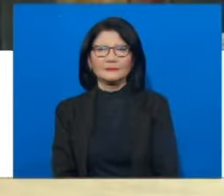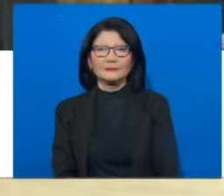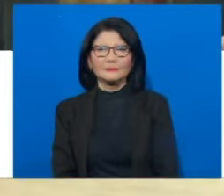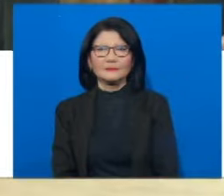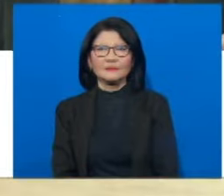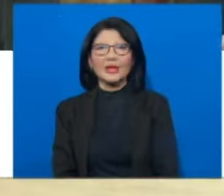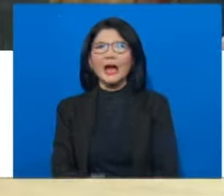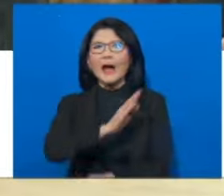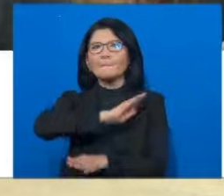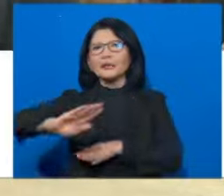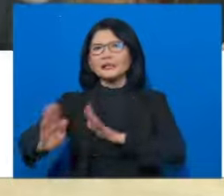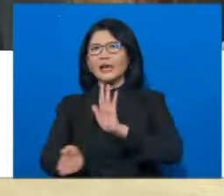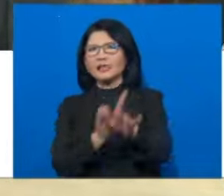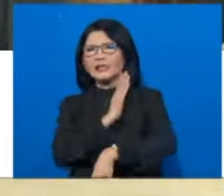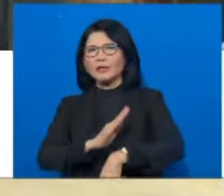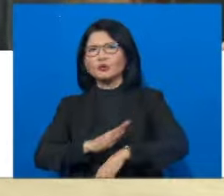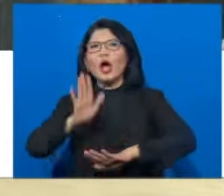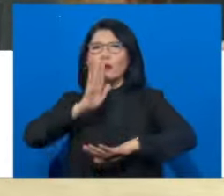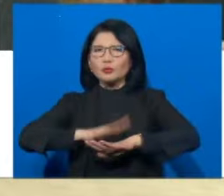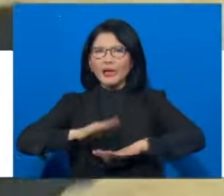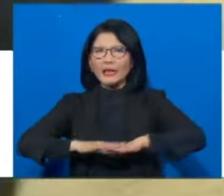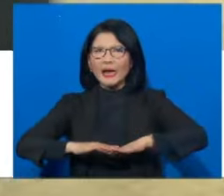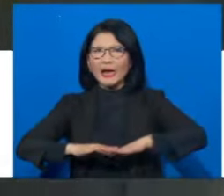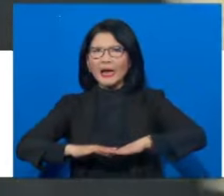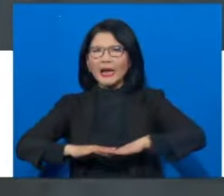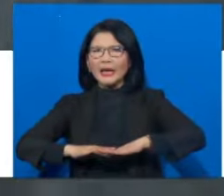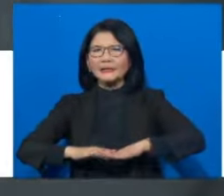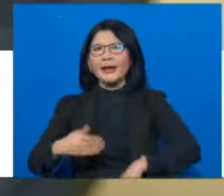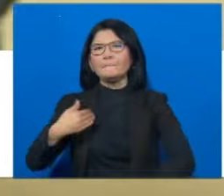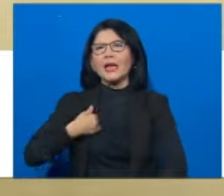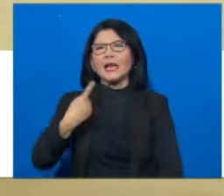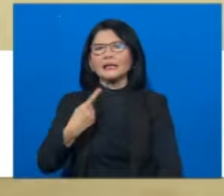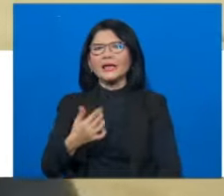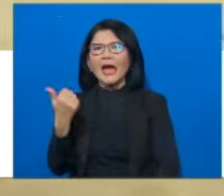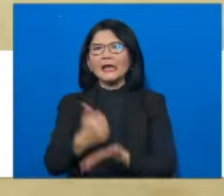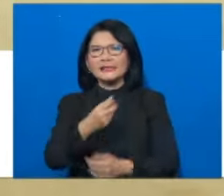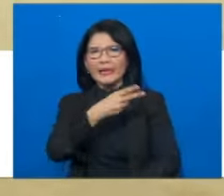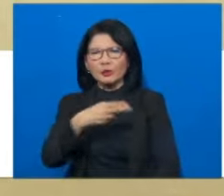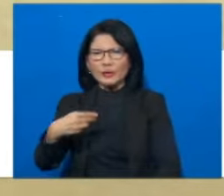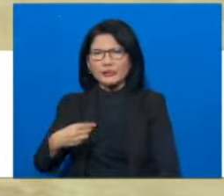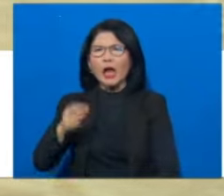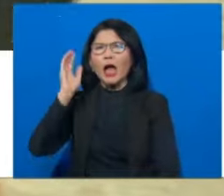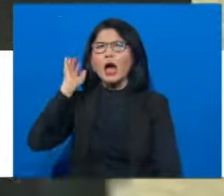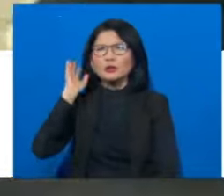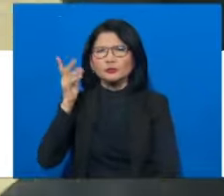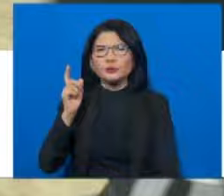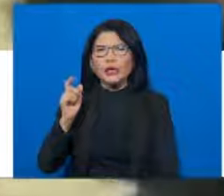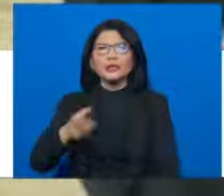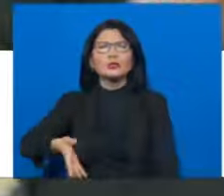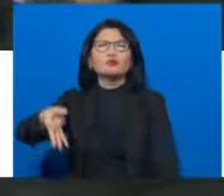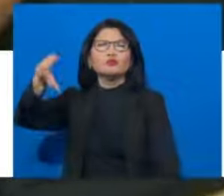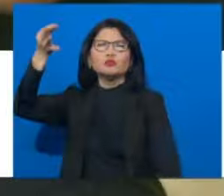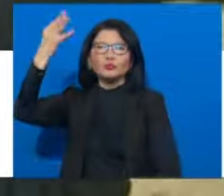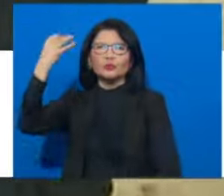pencak silat merupakan salah satu budaya sekaligus seni bel diri asli nusantara yang keberadaannya diperkakan sudah ada sejak berabad-abad